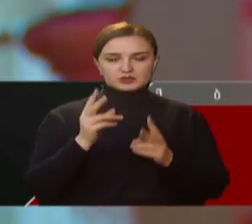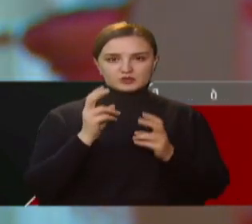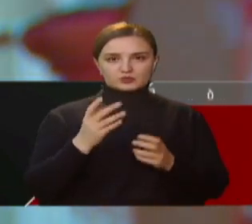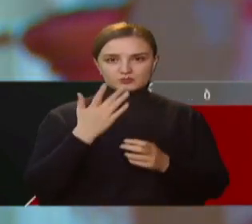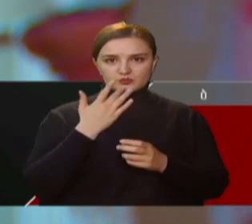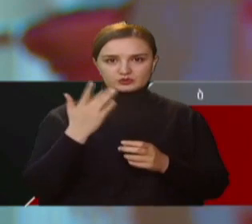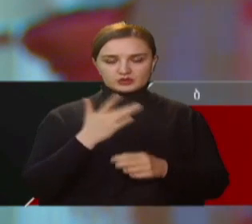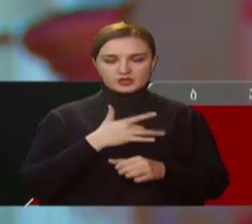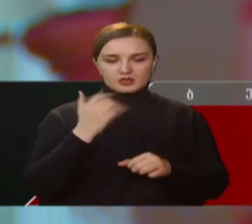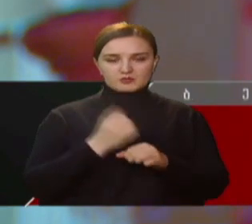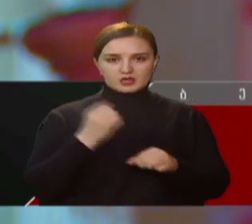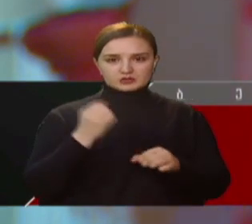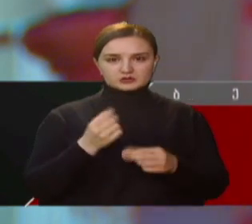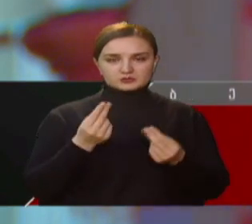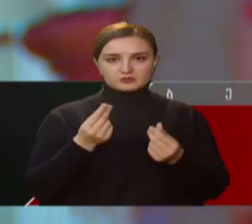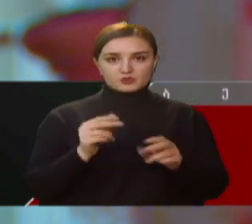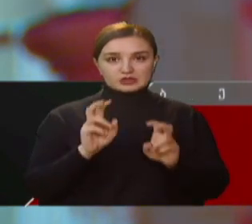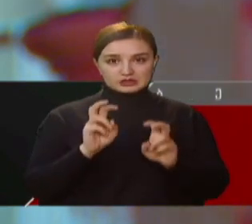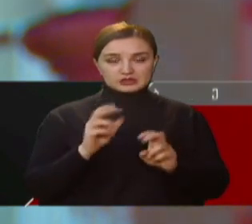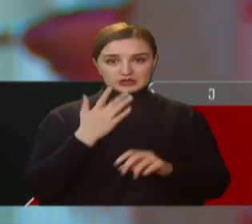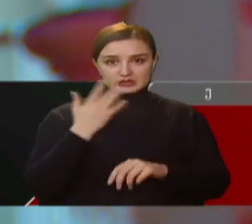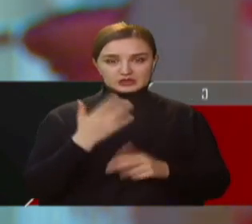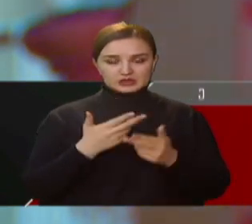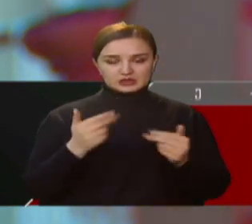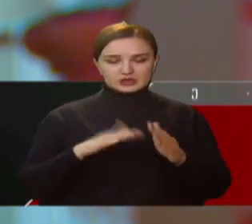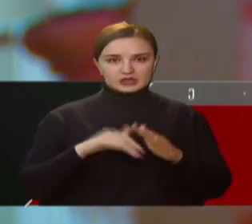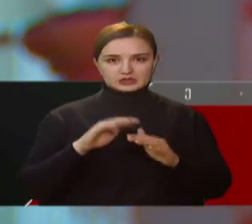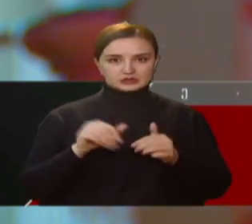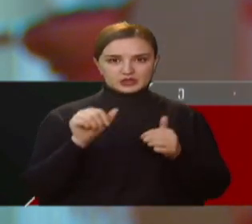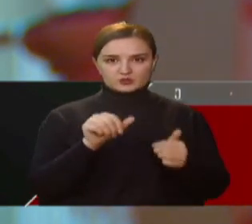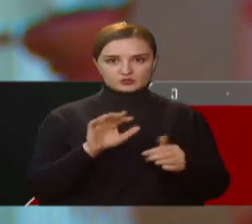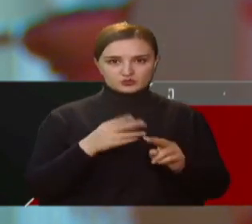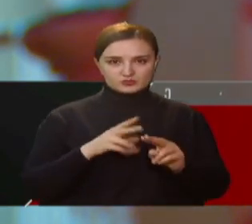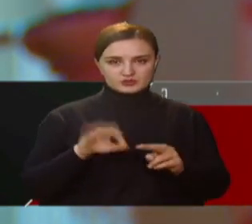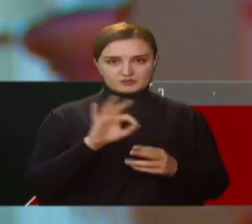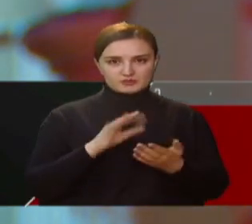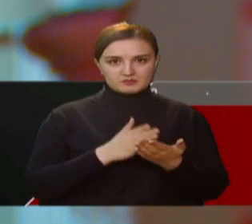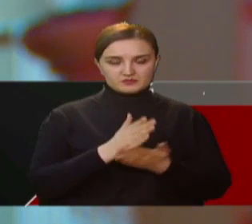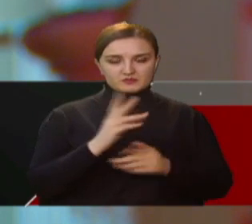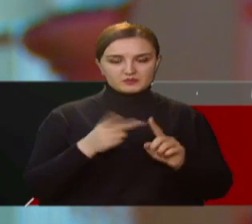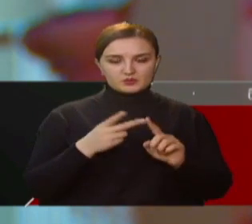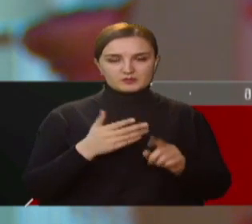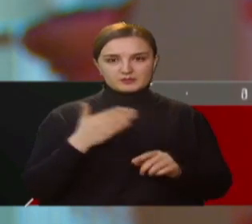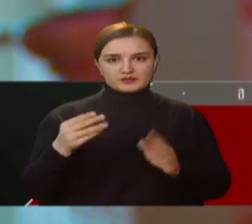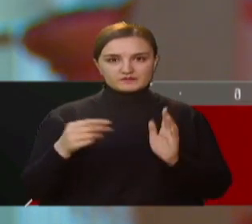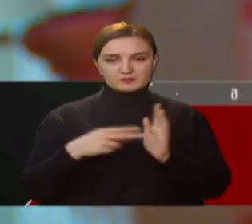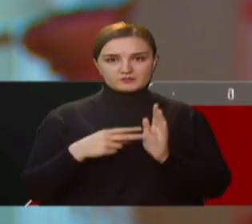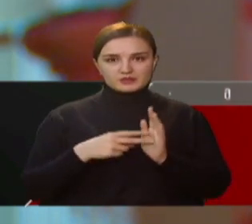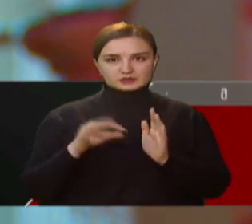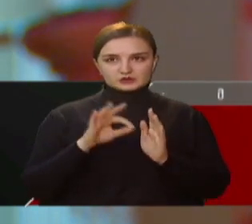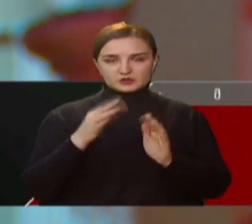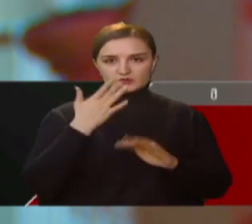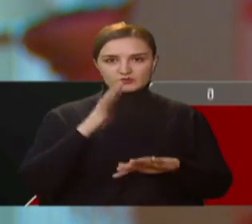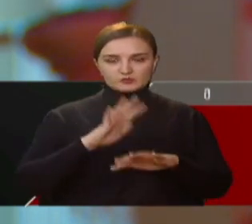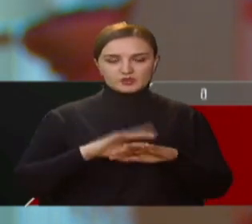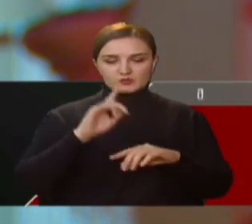gamkatsrebuli politikis ganakveti ki, ratkmaunda khels ar utsqobs am mimartulebas, tumtsa meore mkhriv inflatsia ro gaiektses eronul